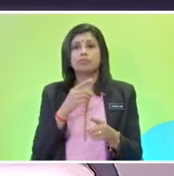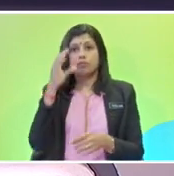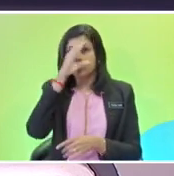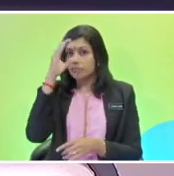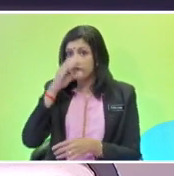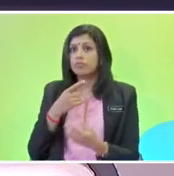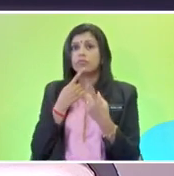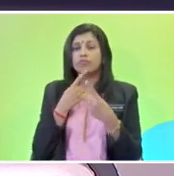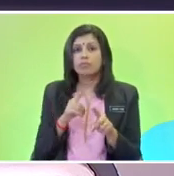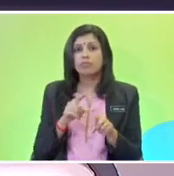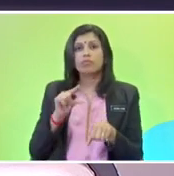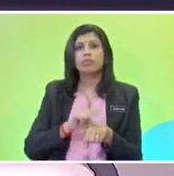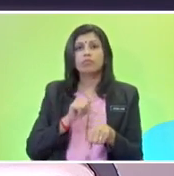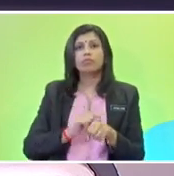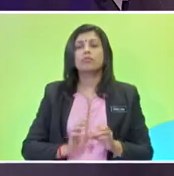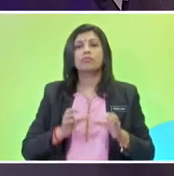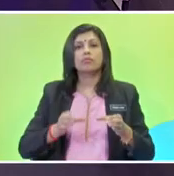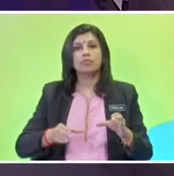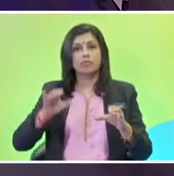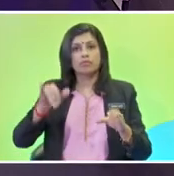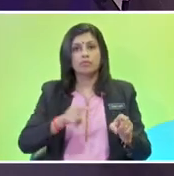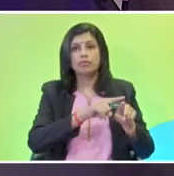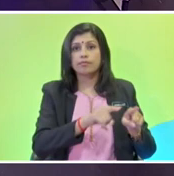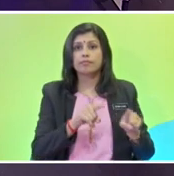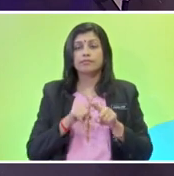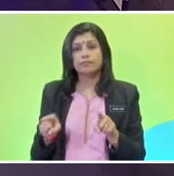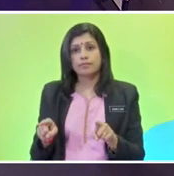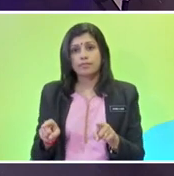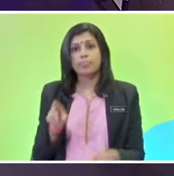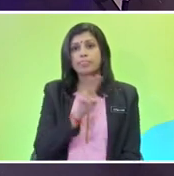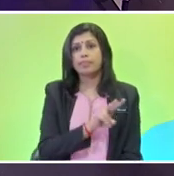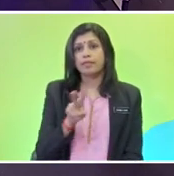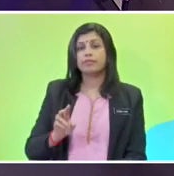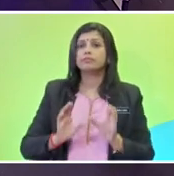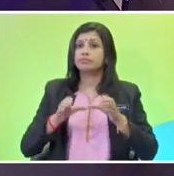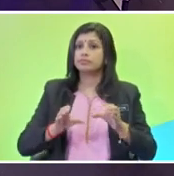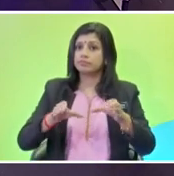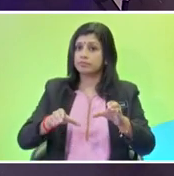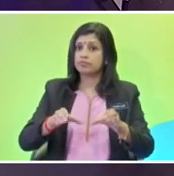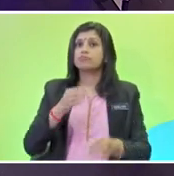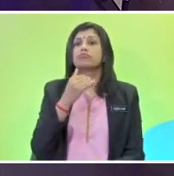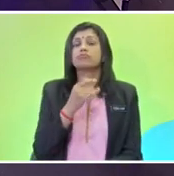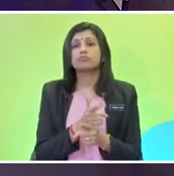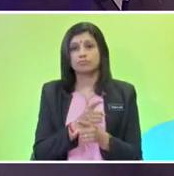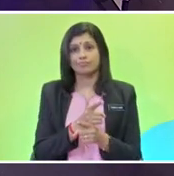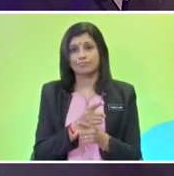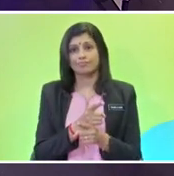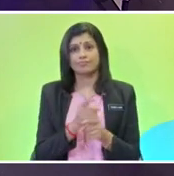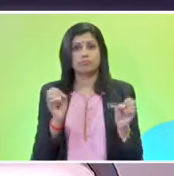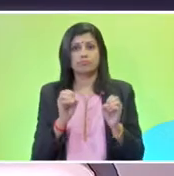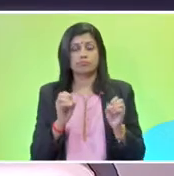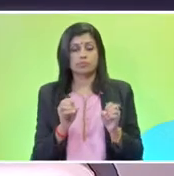ataupun yang lain. Jadi kedua-dua cara ini tak salah tak ya cikgu. Tak salah. Jadi kita ikut keselesaan dan